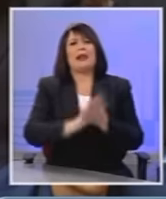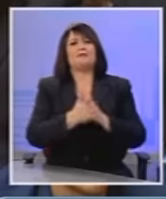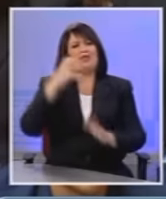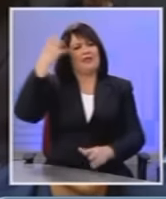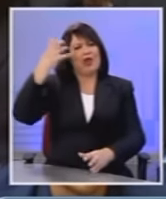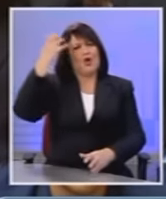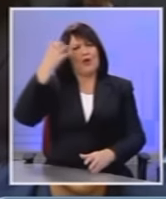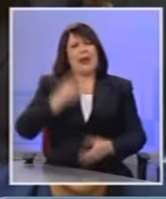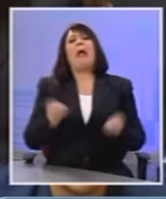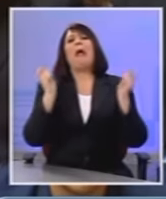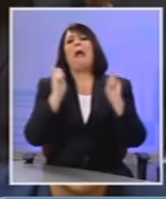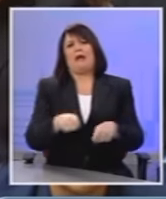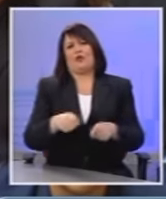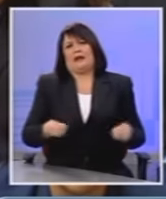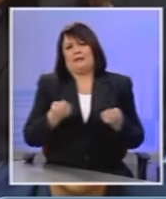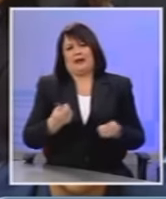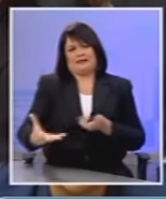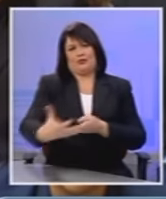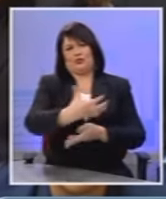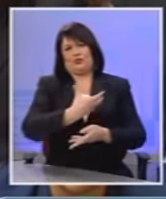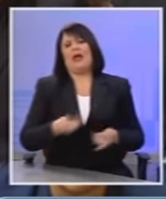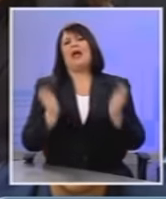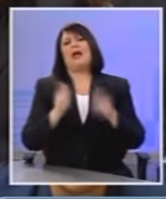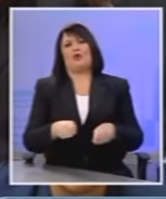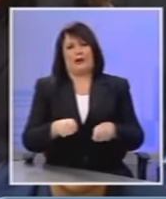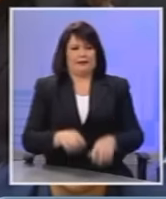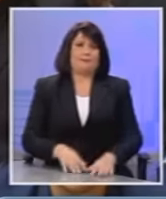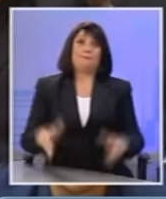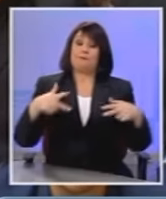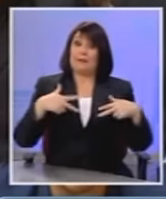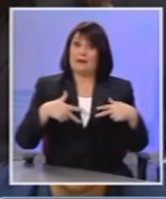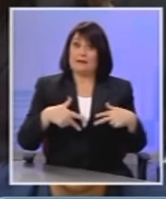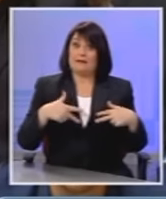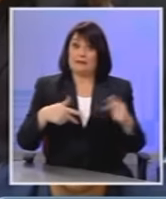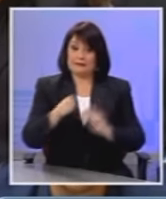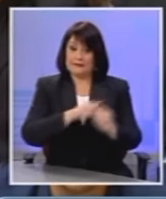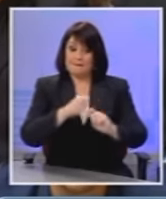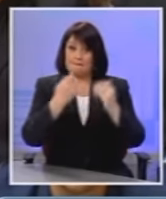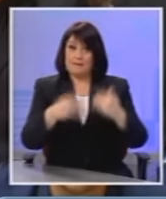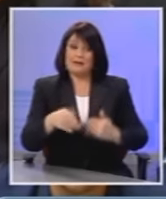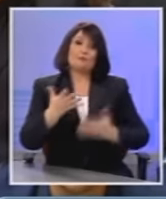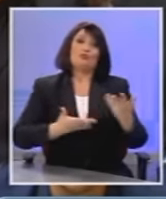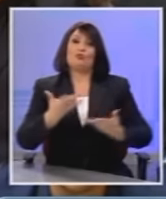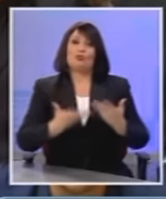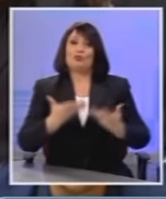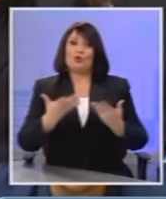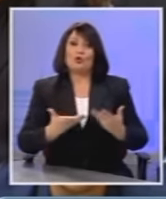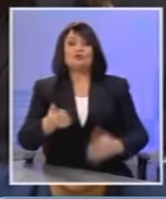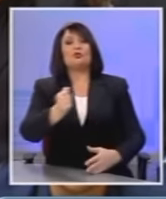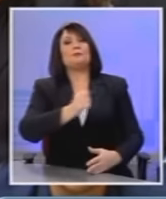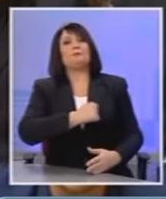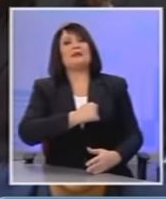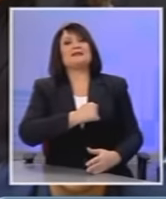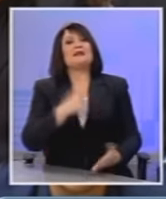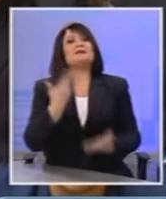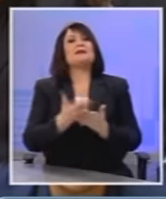αμφίβολο εάν θα πραγματοποιηθούν. Η κυβέρνηση έφτιαξε αυτό τον προϋπολογισμό πιστή στα όσα ζητούν